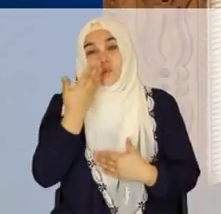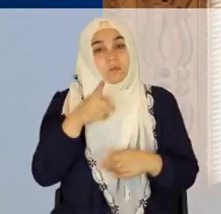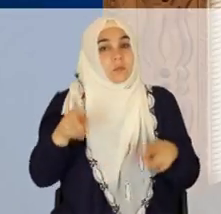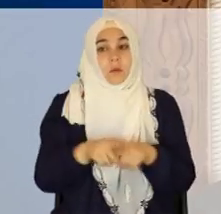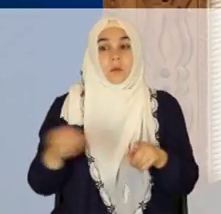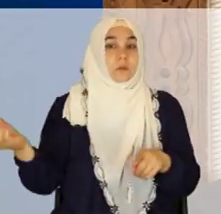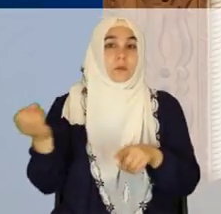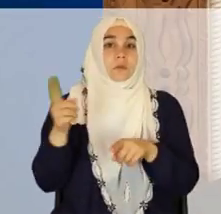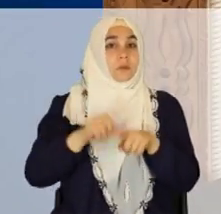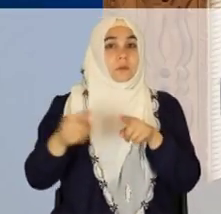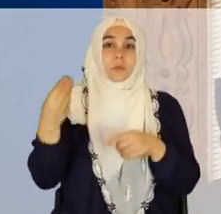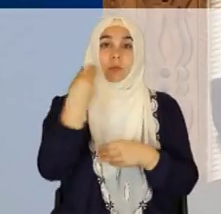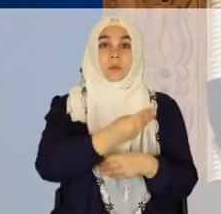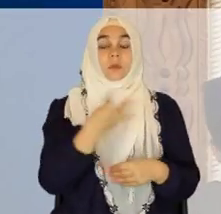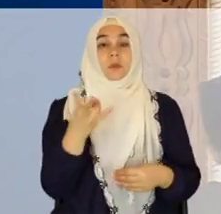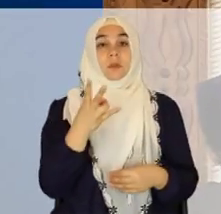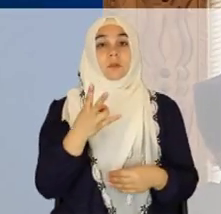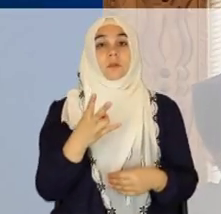yo'q. Olib borib berish kerak.